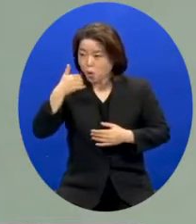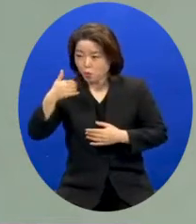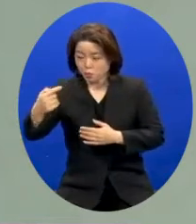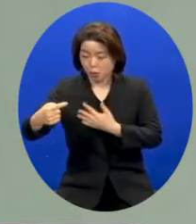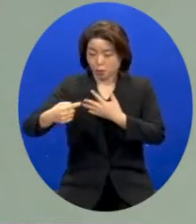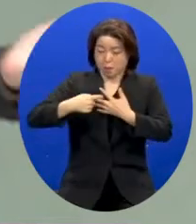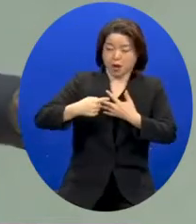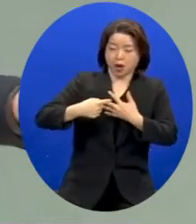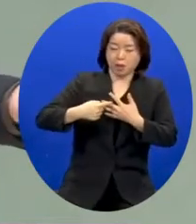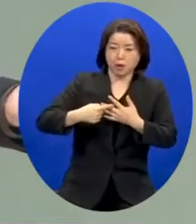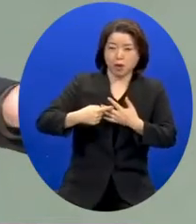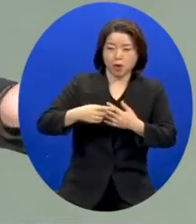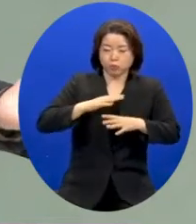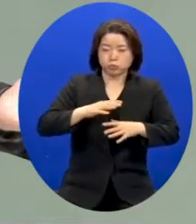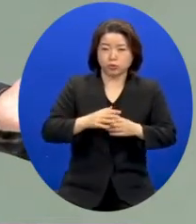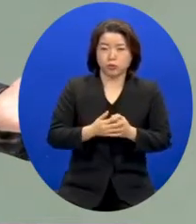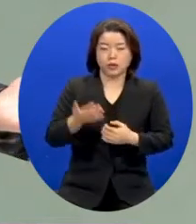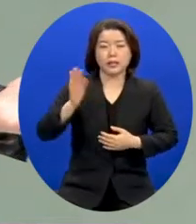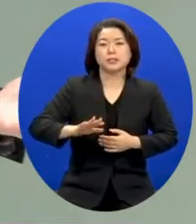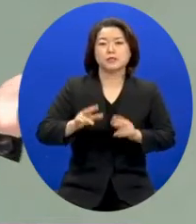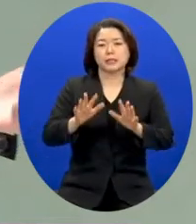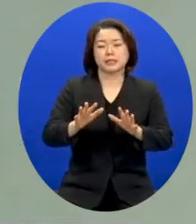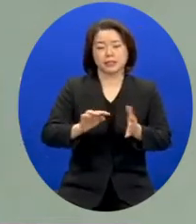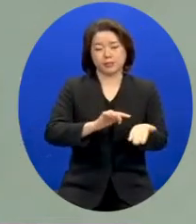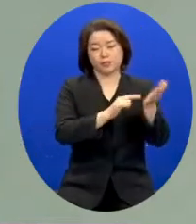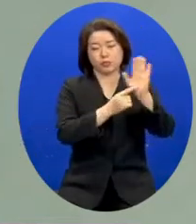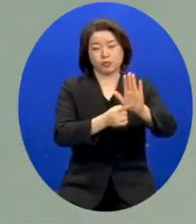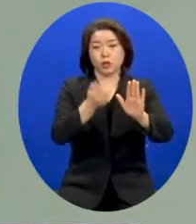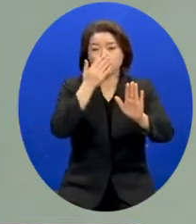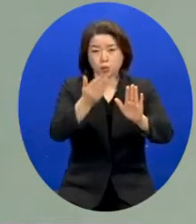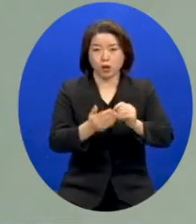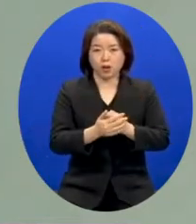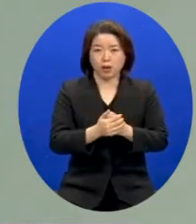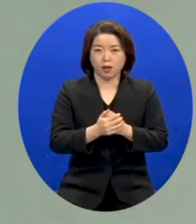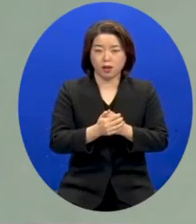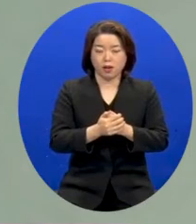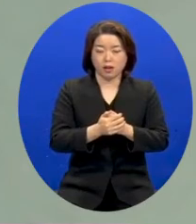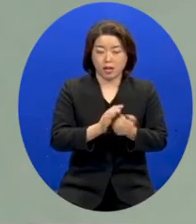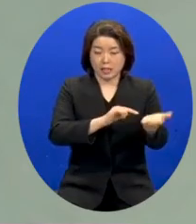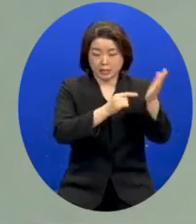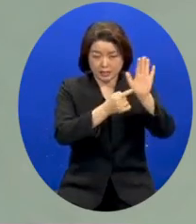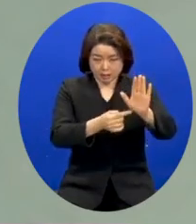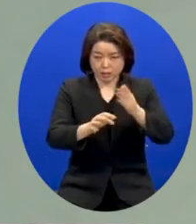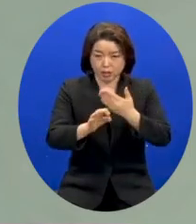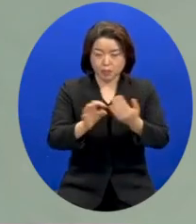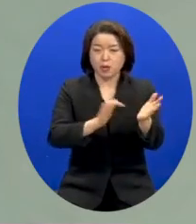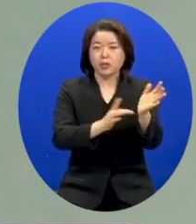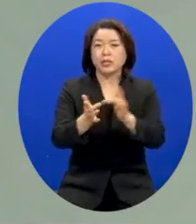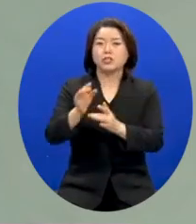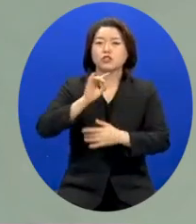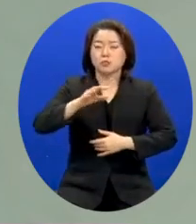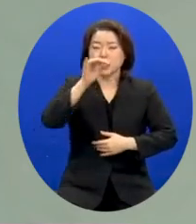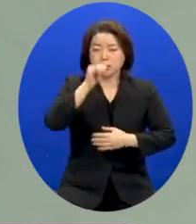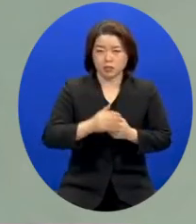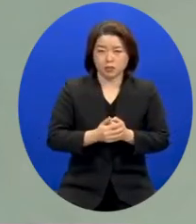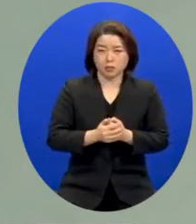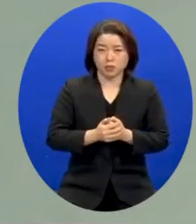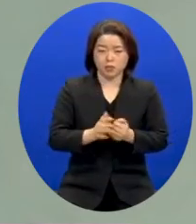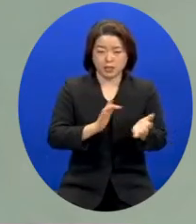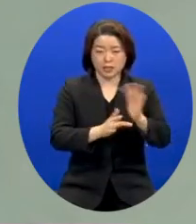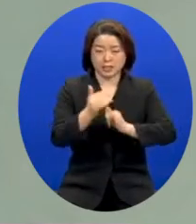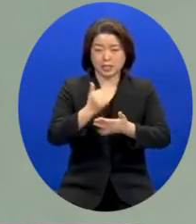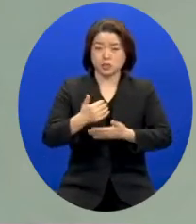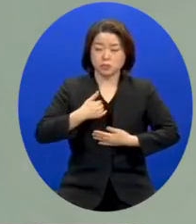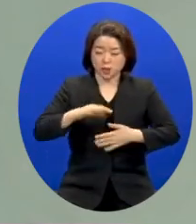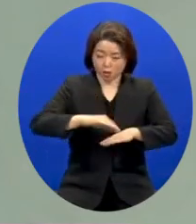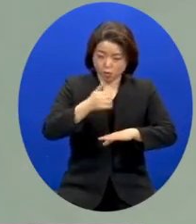이제는 드러낼수록 좋아요. 왜? 드러나면 예수님밖에 없으니까. 예수님이 나의